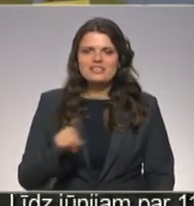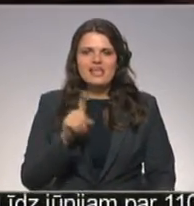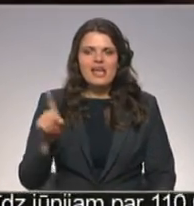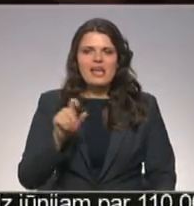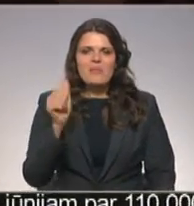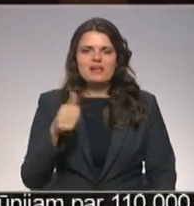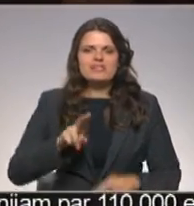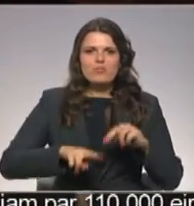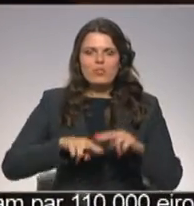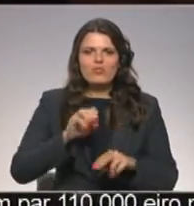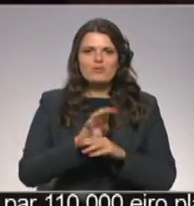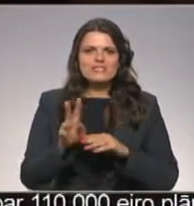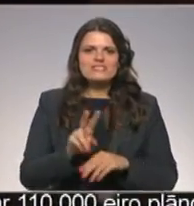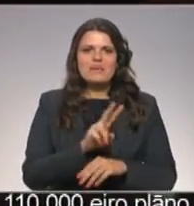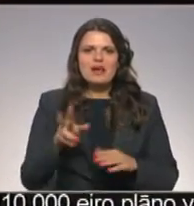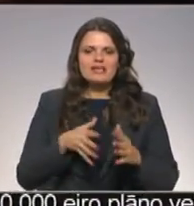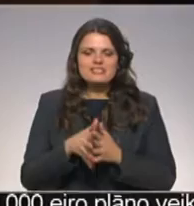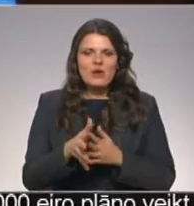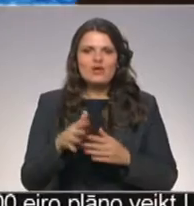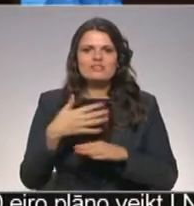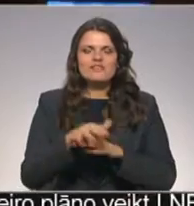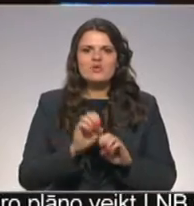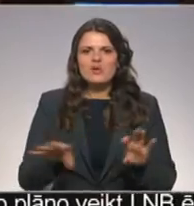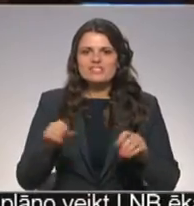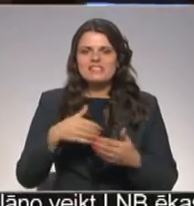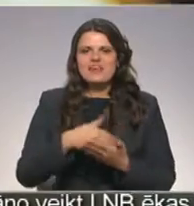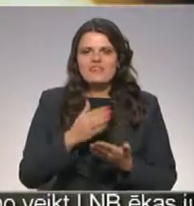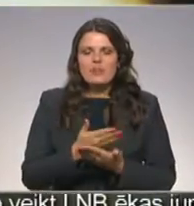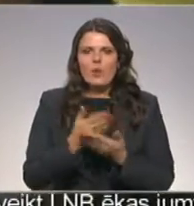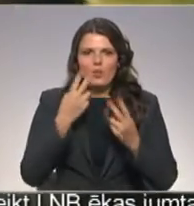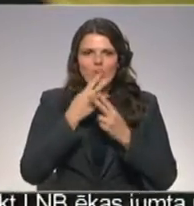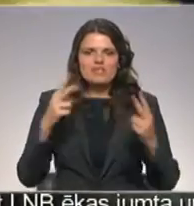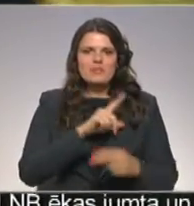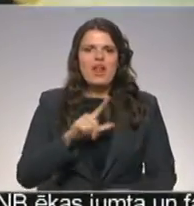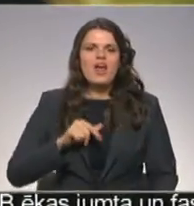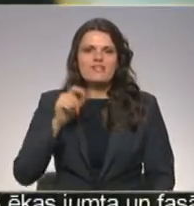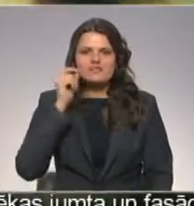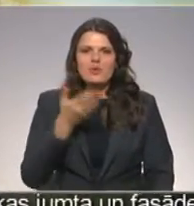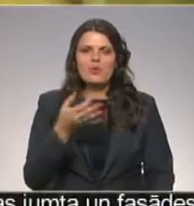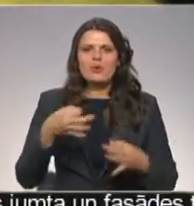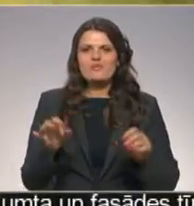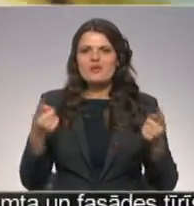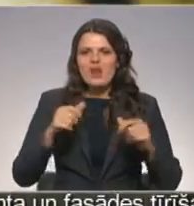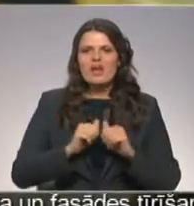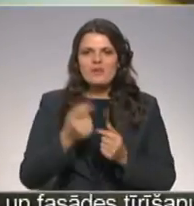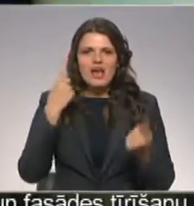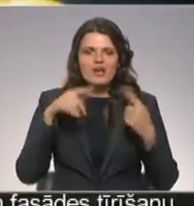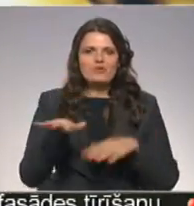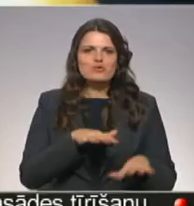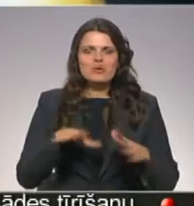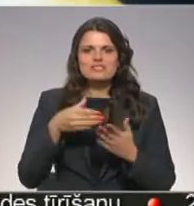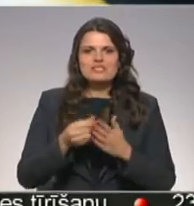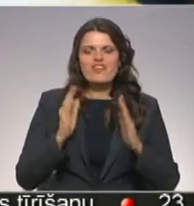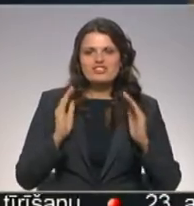tēlnieciski veidota būvju sistēma, kas caurausta ar video stāsta fragmentiem, kur redzami Latvijas vīrieši, kuri brīvo laika pavada radoši rosoties